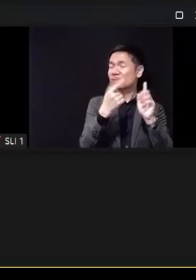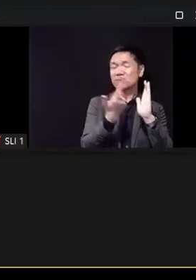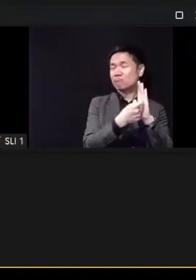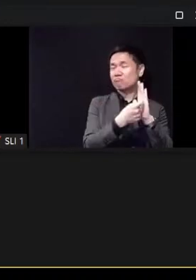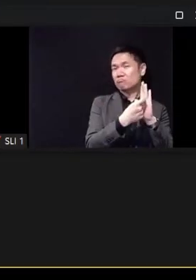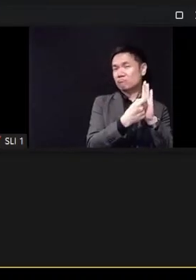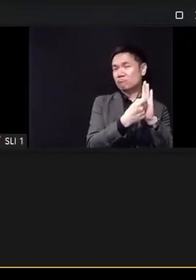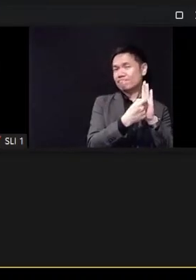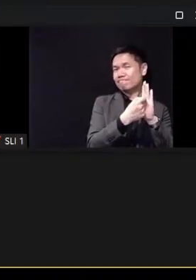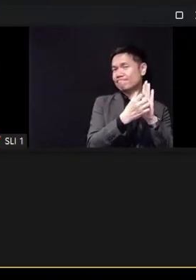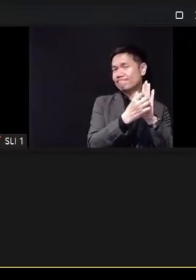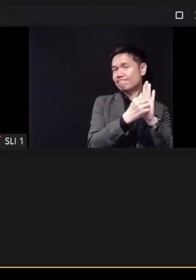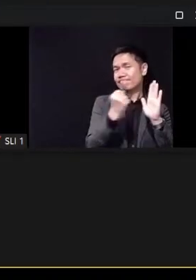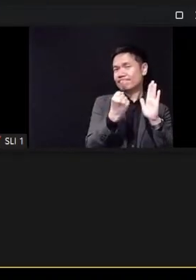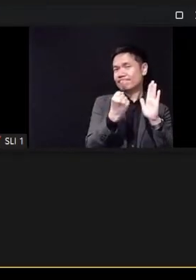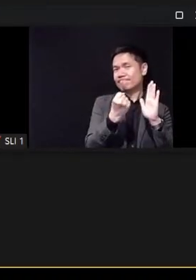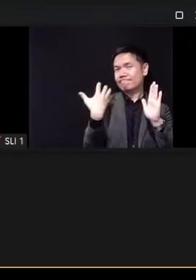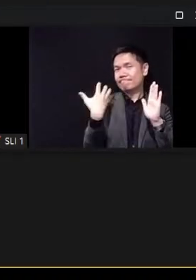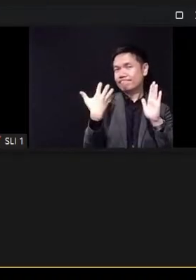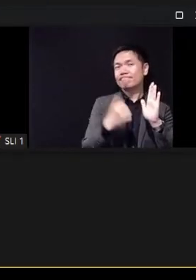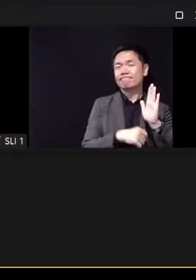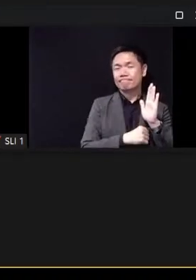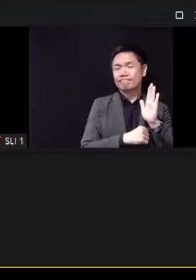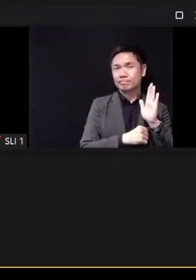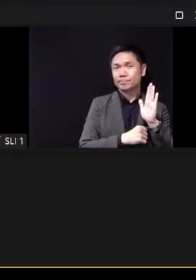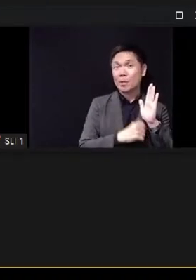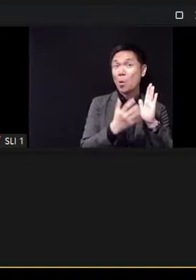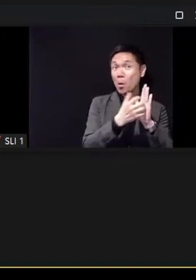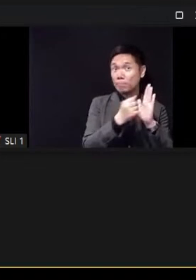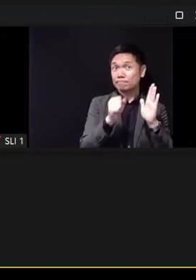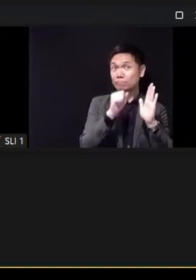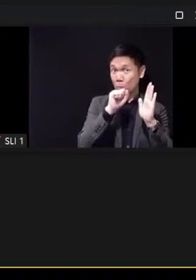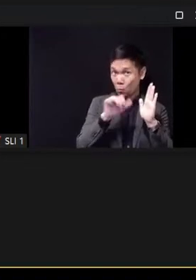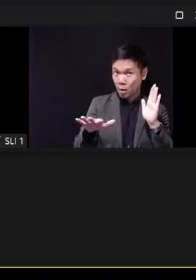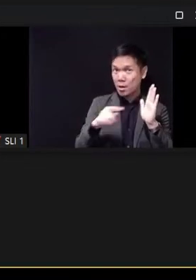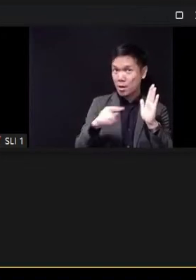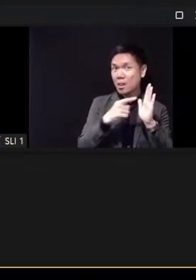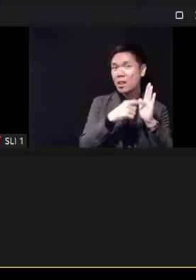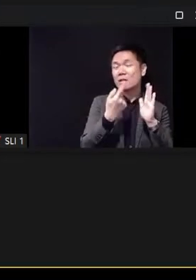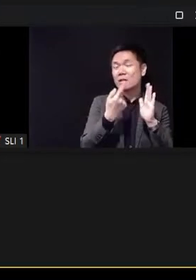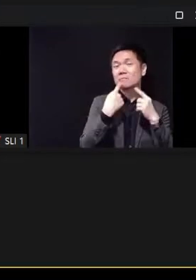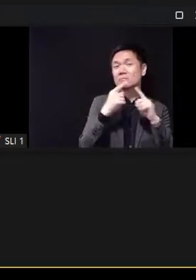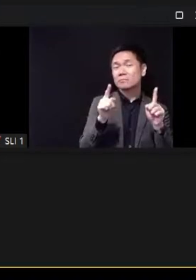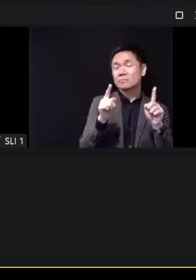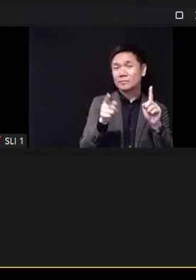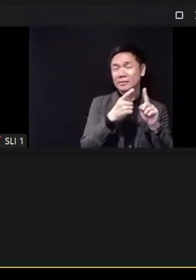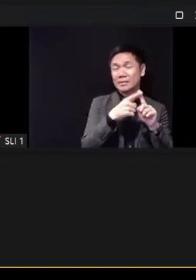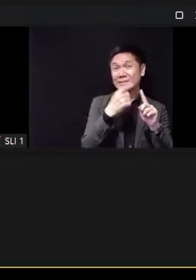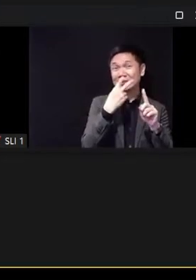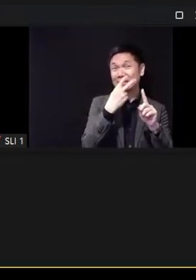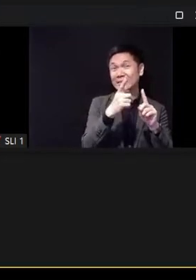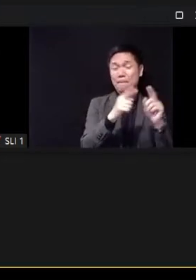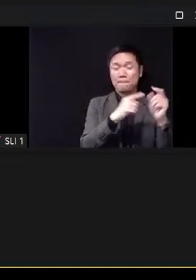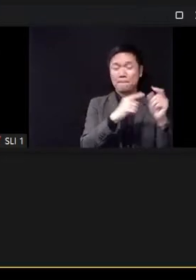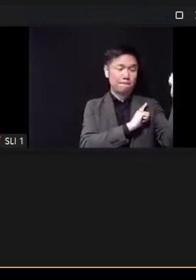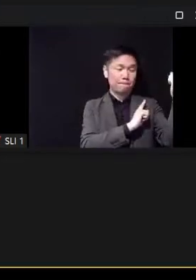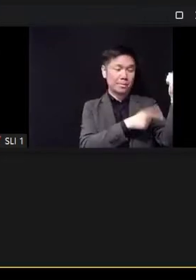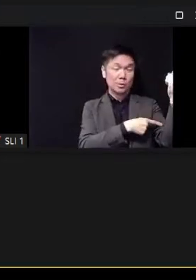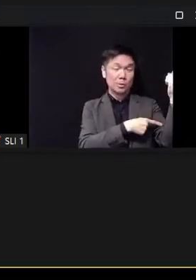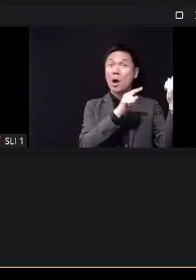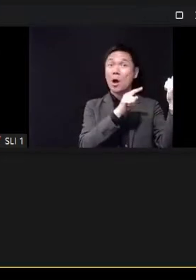И сфокусируемся на мандате ESCAP в области народонаселения.